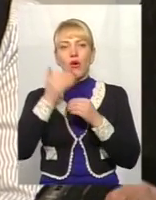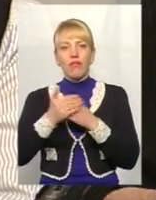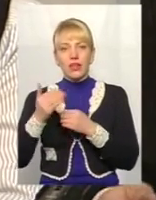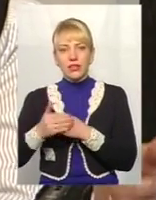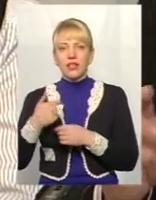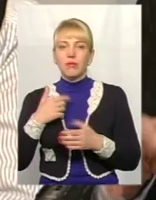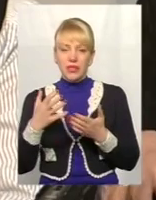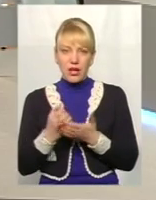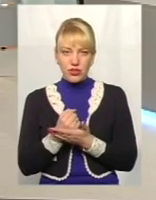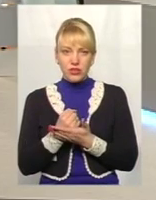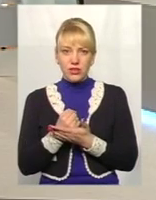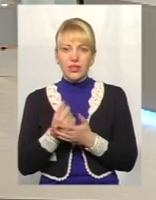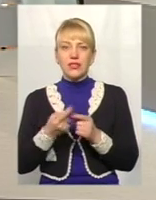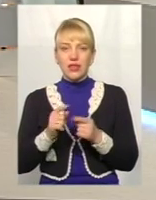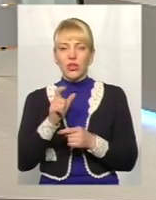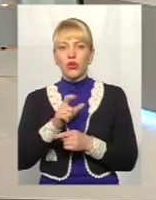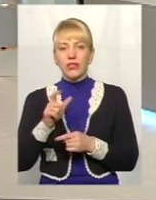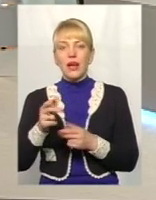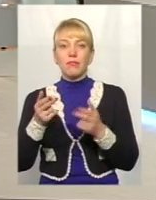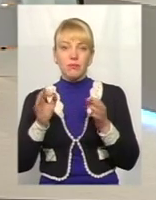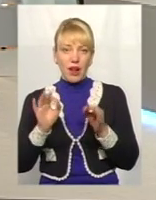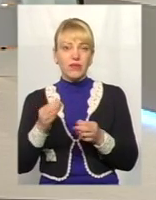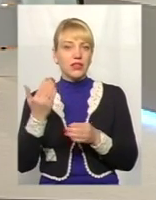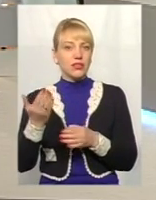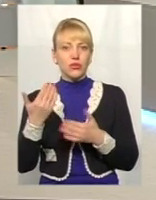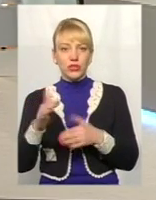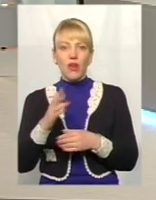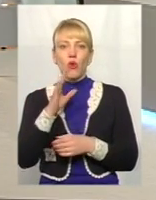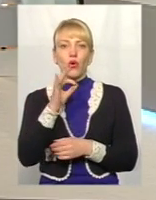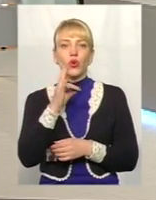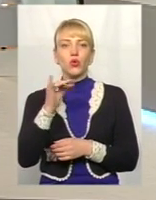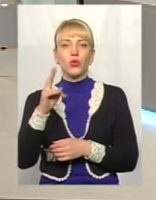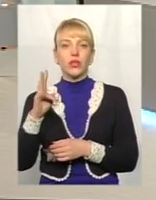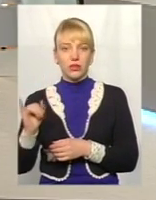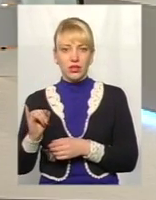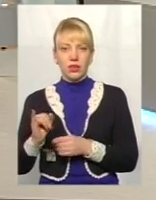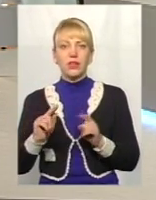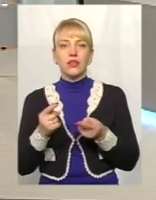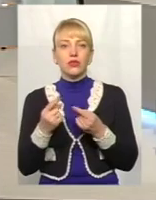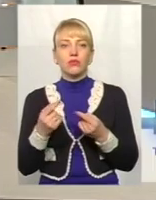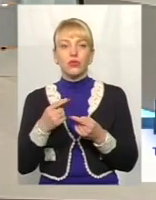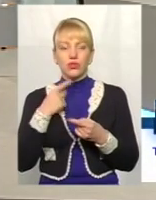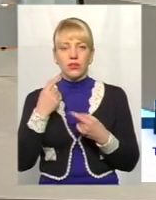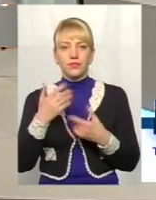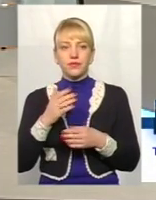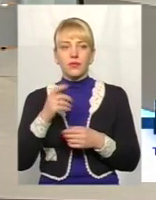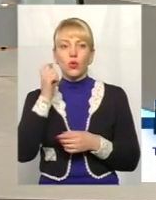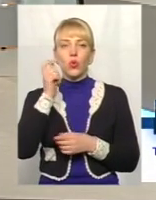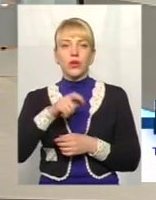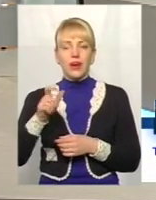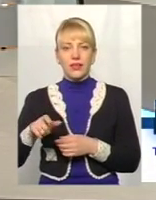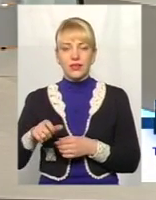І ми знайшли цих людей, вже, правда, їхніх онуків, тому що люди вмерли. Українці